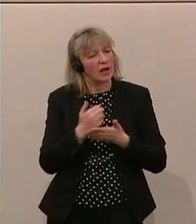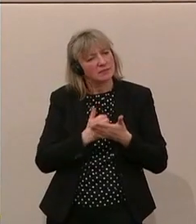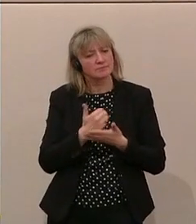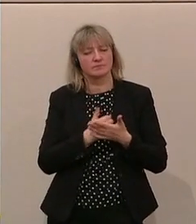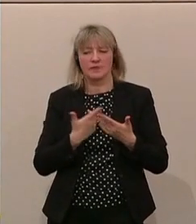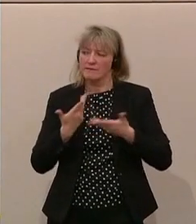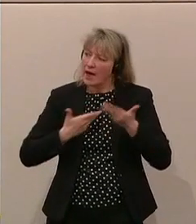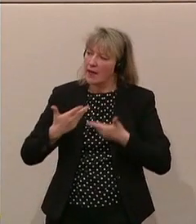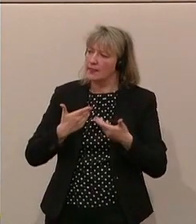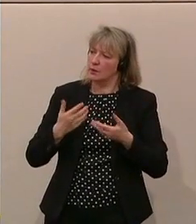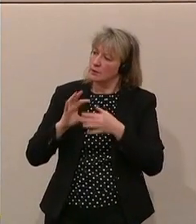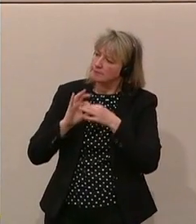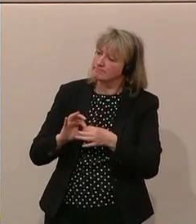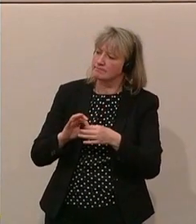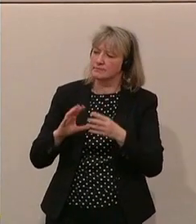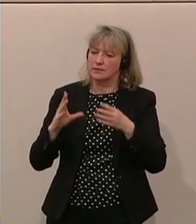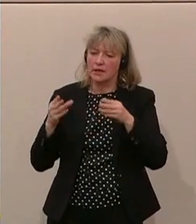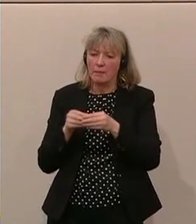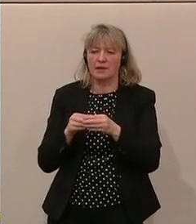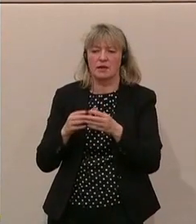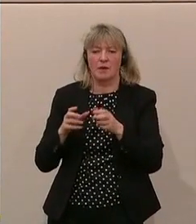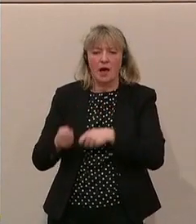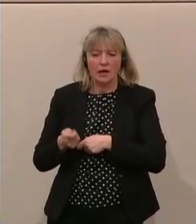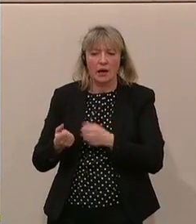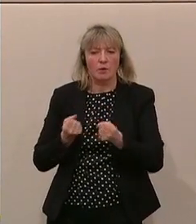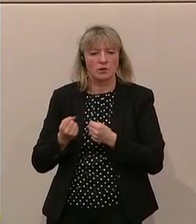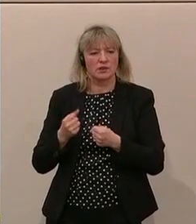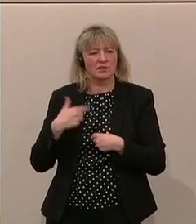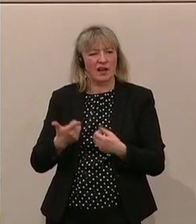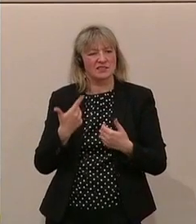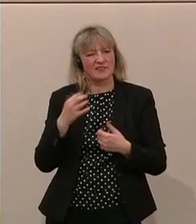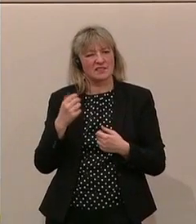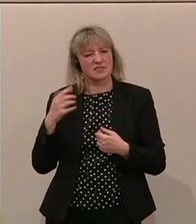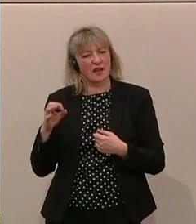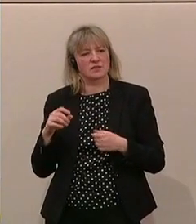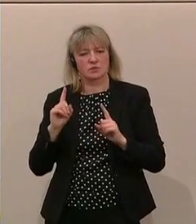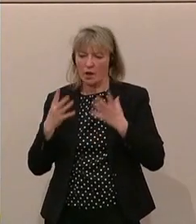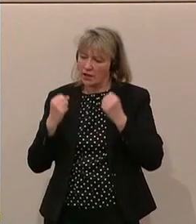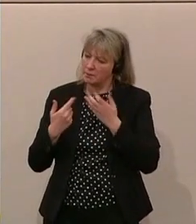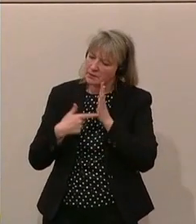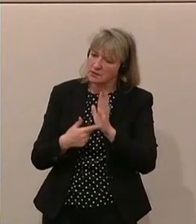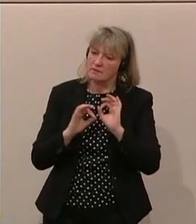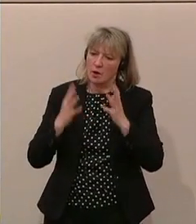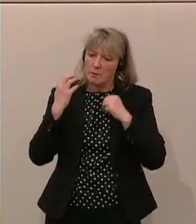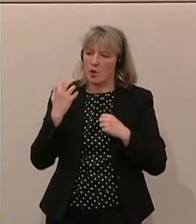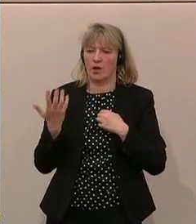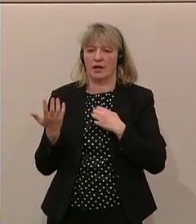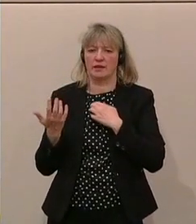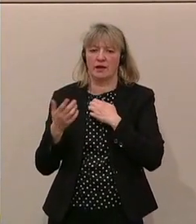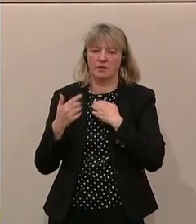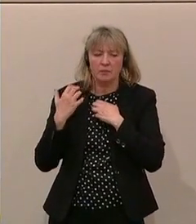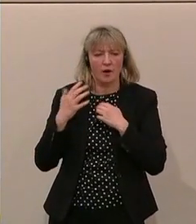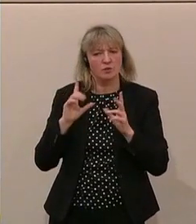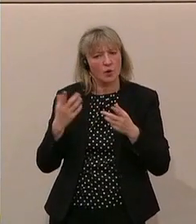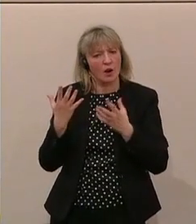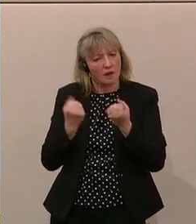den Verhandlungen in den Bezug auf die gemeinsame Agrarpolitik nach 2020 gute Ergebnisse für die Bäuerinnen und